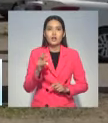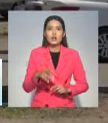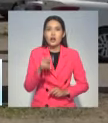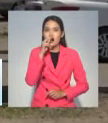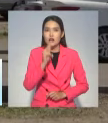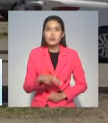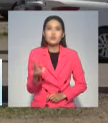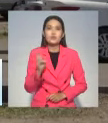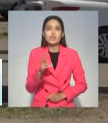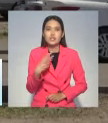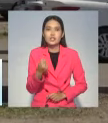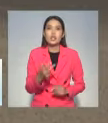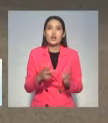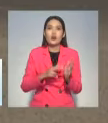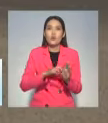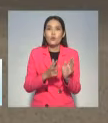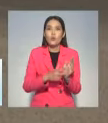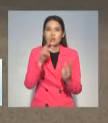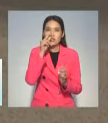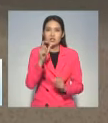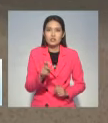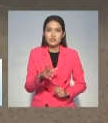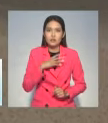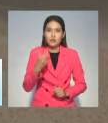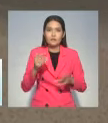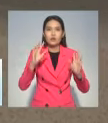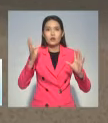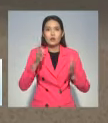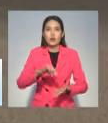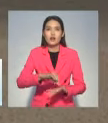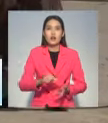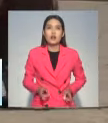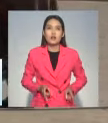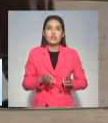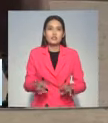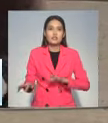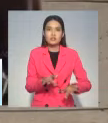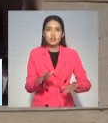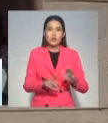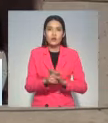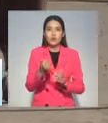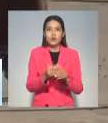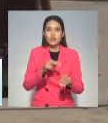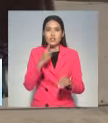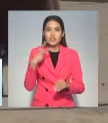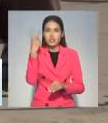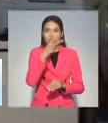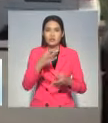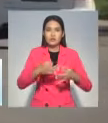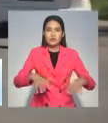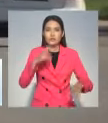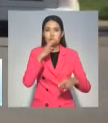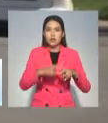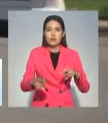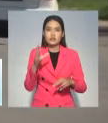көлік тізгінінде 18 жастағы жігіт болған. Оқиғаға қатысты қылмыстық іс қозғалды. Жүргізуші 2 жылға дейін бас